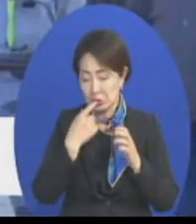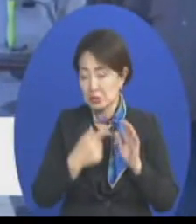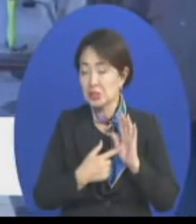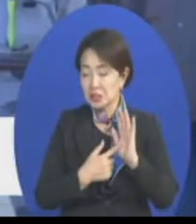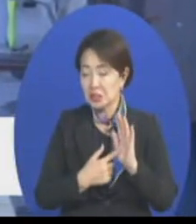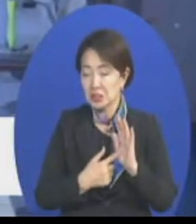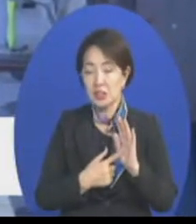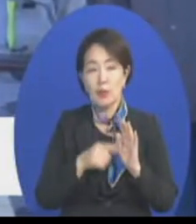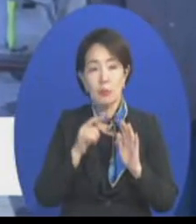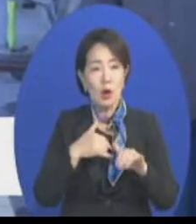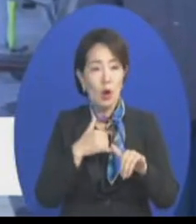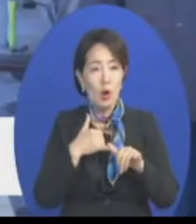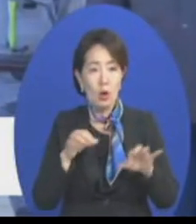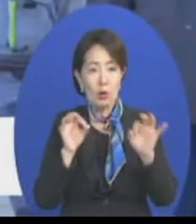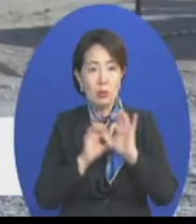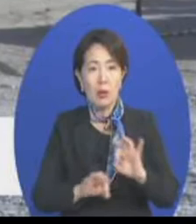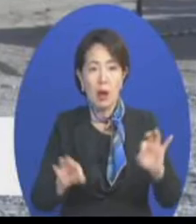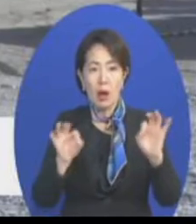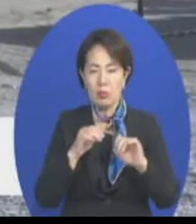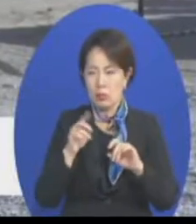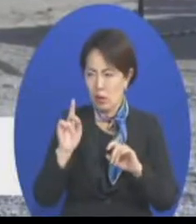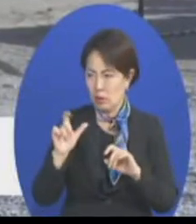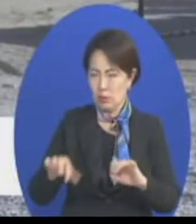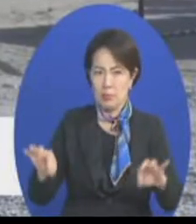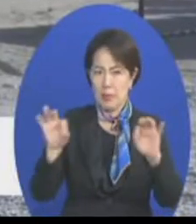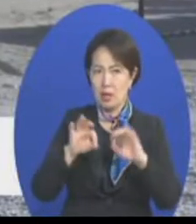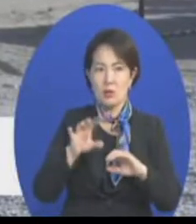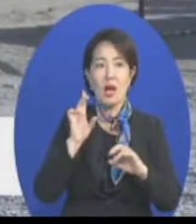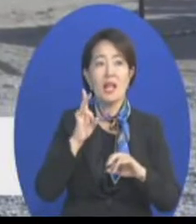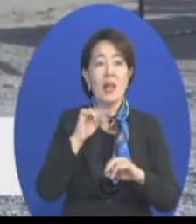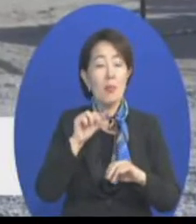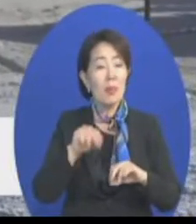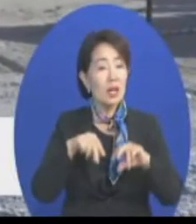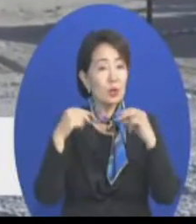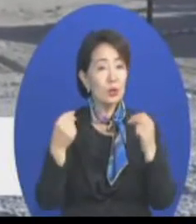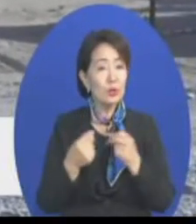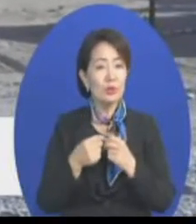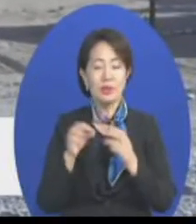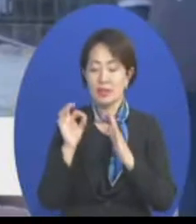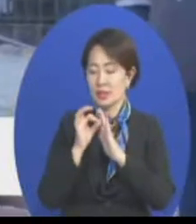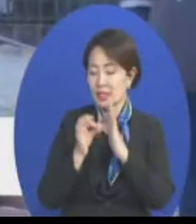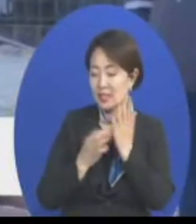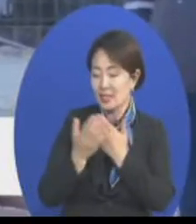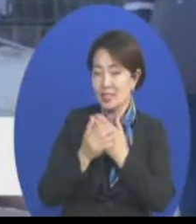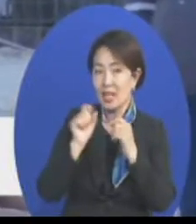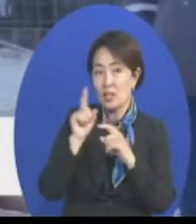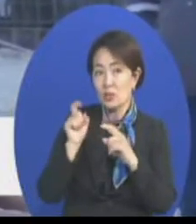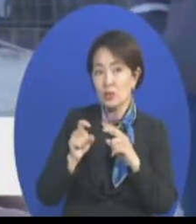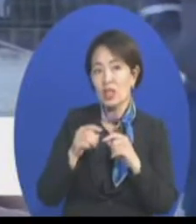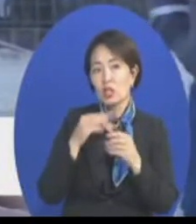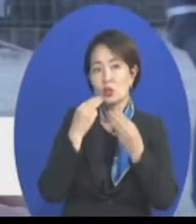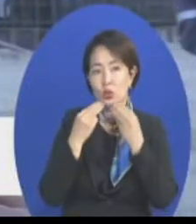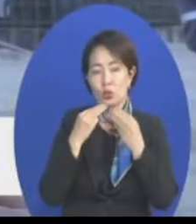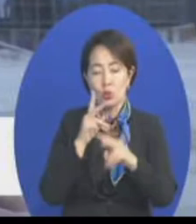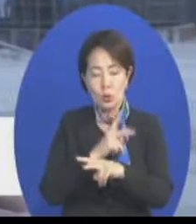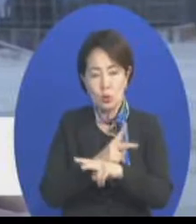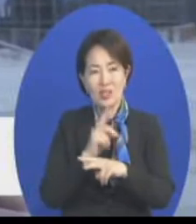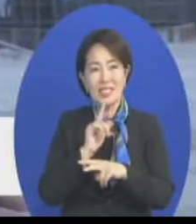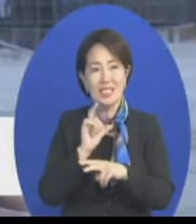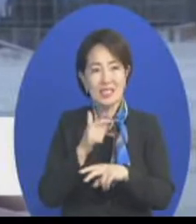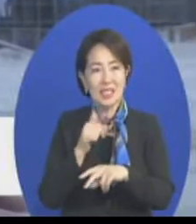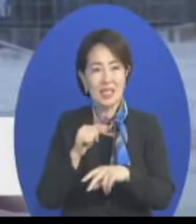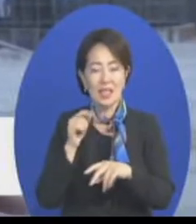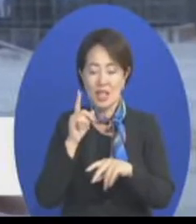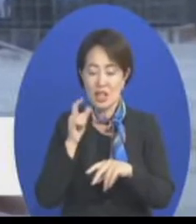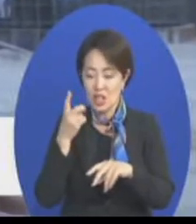байгаа. А хохирлгүй хэрэг бол байжлахгүй. Наврын чуулганаар хилчих асуудлуудаар тухайлбал шүүхийн хууль, засаг захиргааны